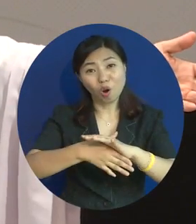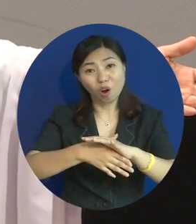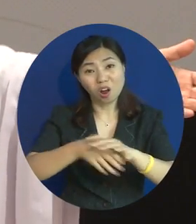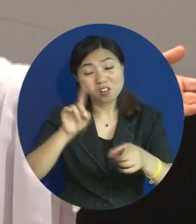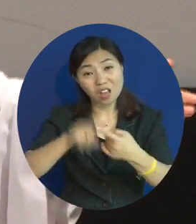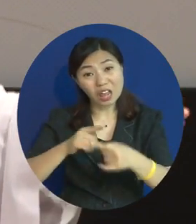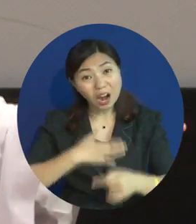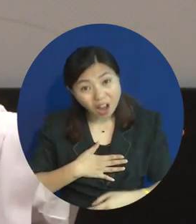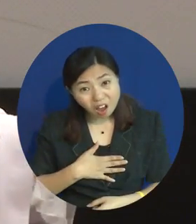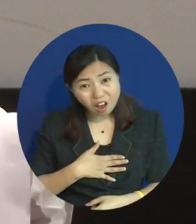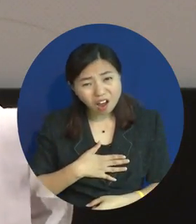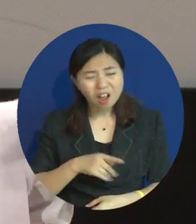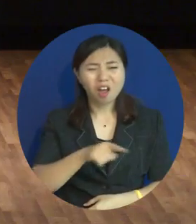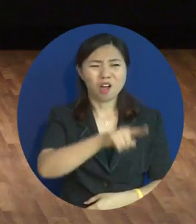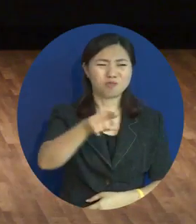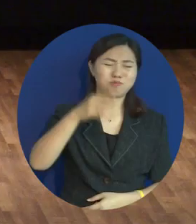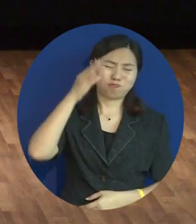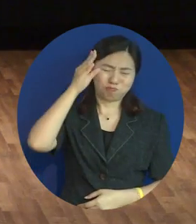내가 대화한다는 게 참.